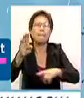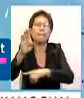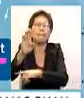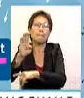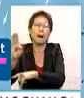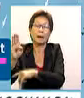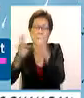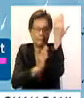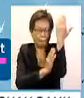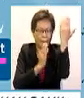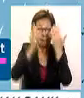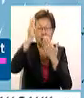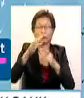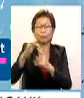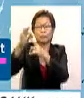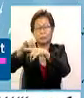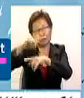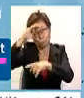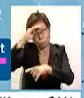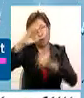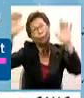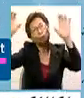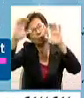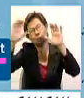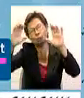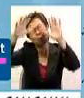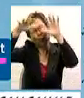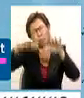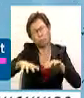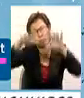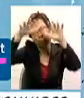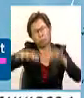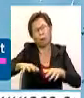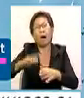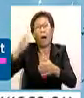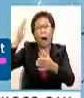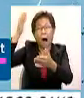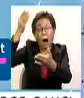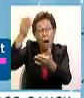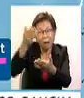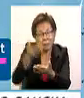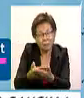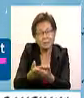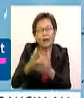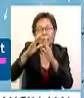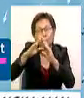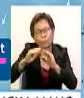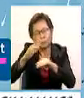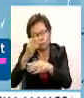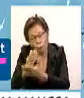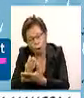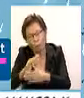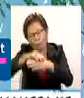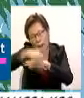Malaysia, terutamanya di negeri Johor. Dan keadaan cuaca yang lembap ini dijangkakan akan beransur reda menjelang lewat malam